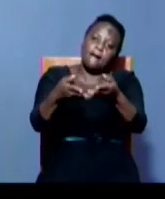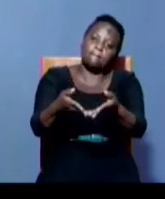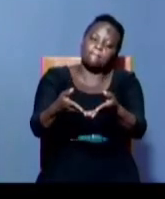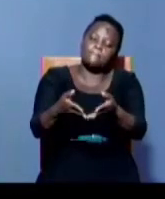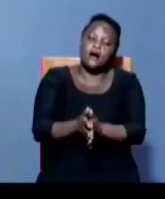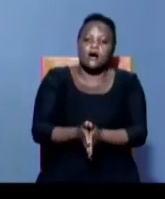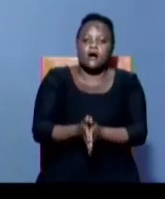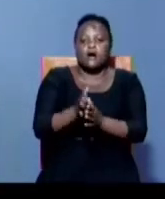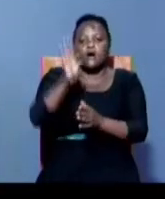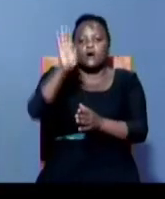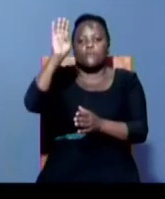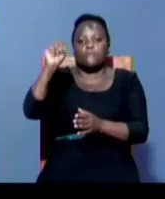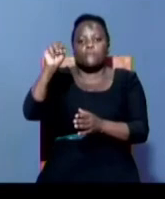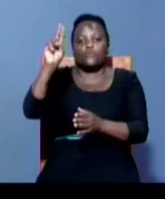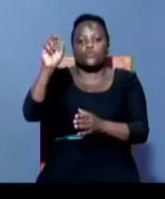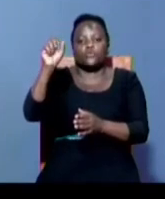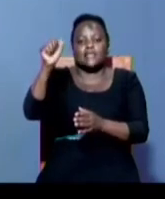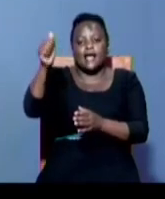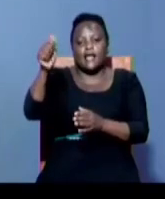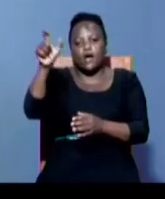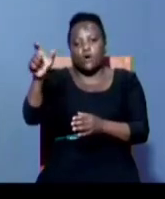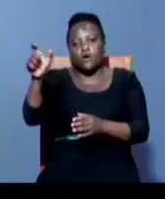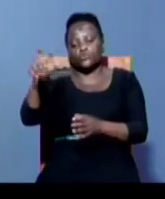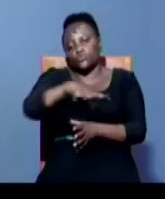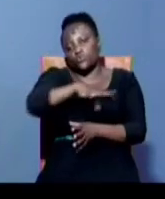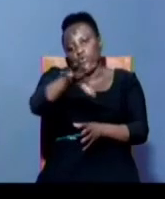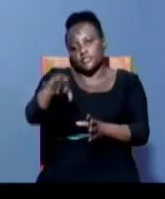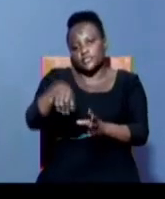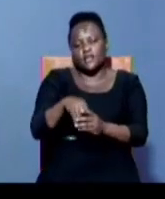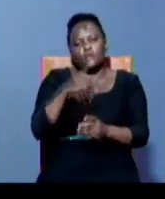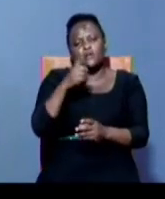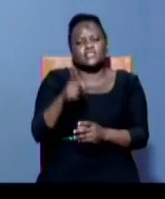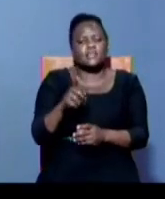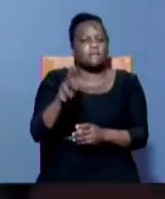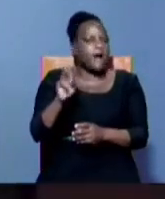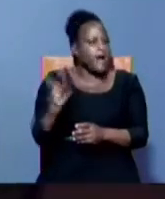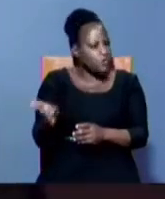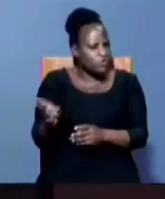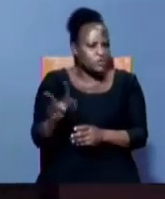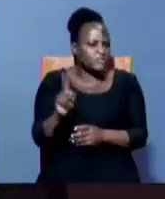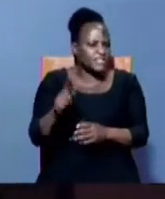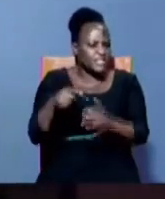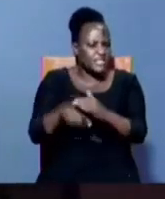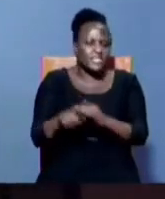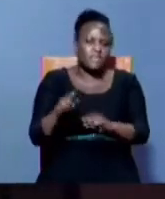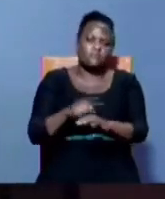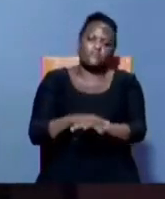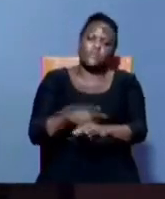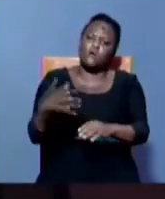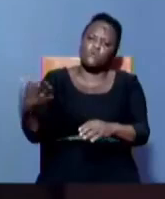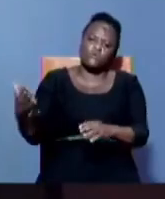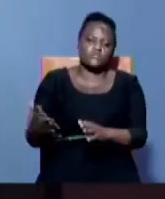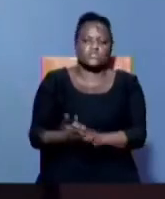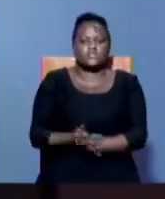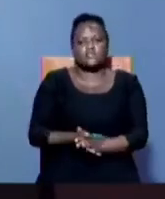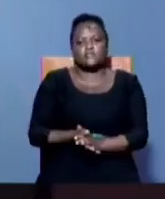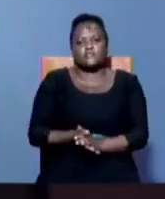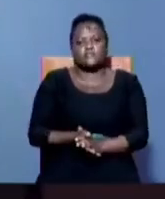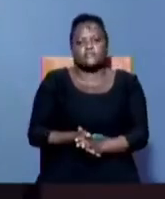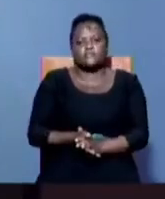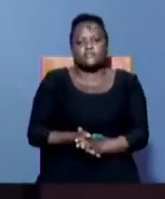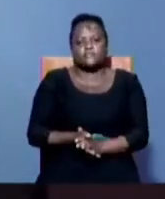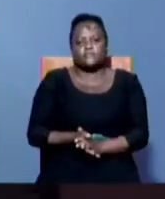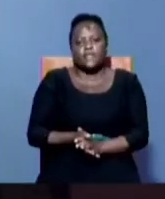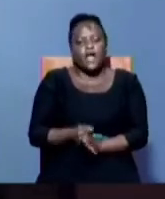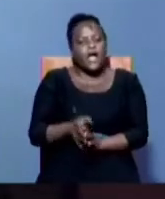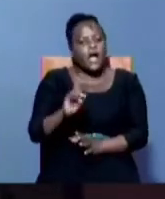anawapatia watu wote. Yaani pale ndio maana alisema Haruni, usiingie muda wote unaojisikia, maana ile ni ikuru yangu. Hakuna mtu yeyote